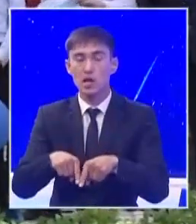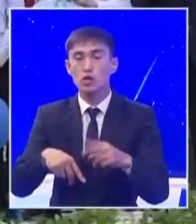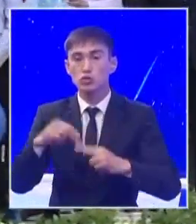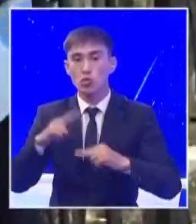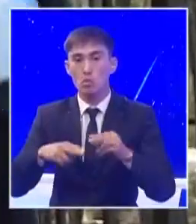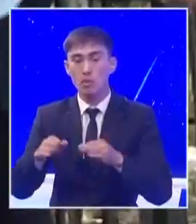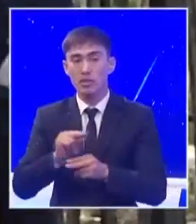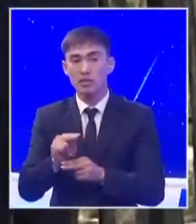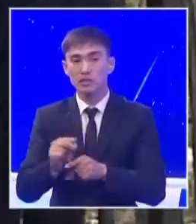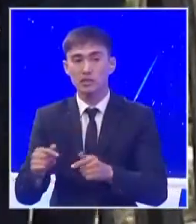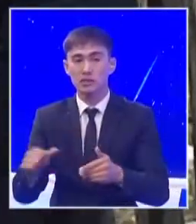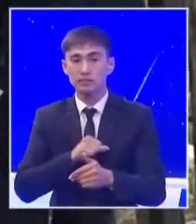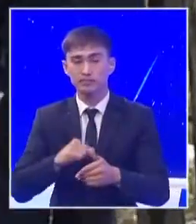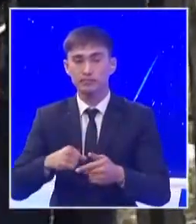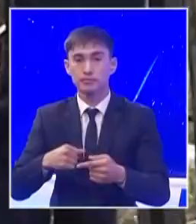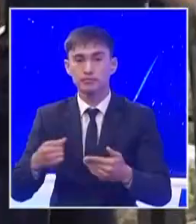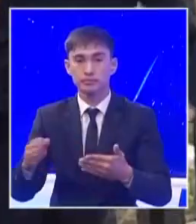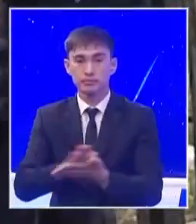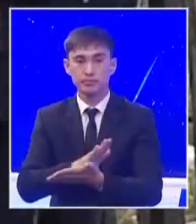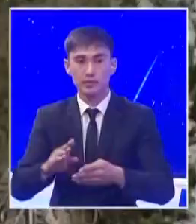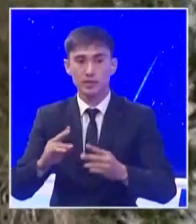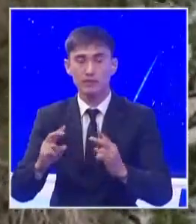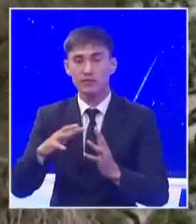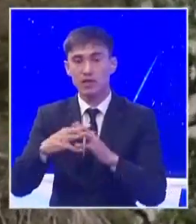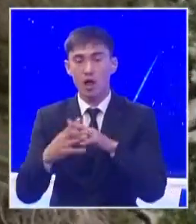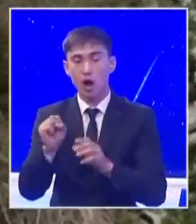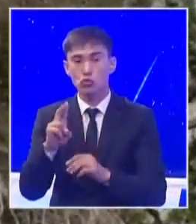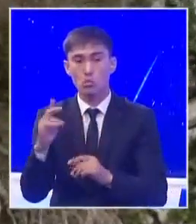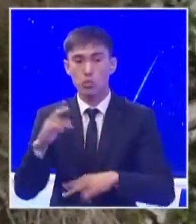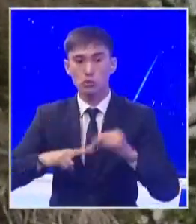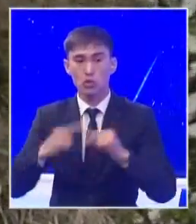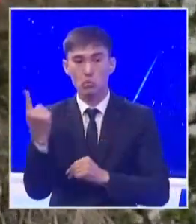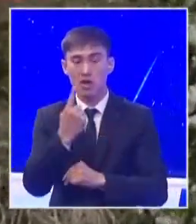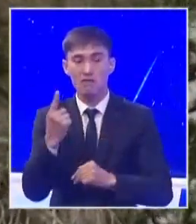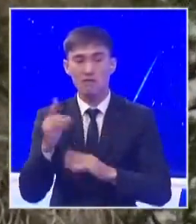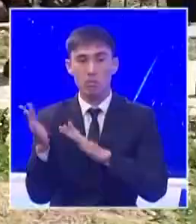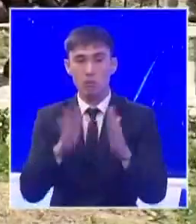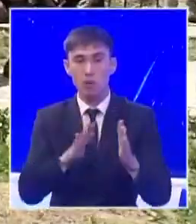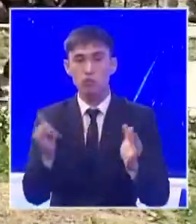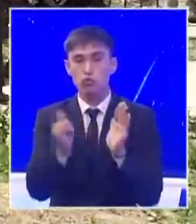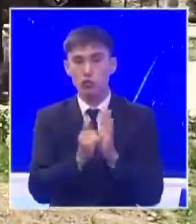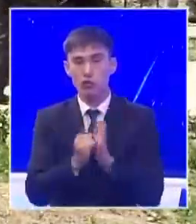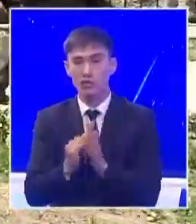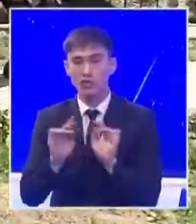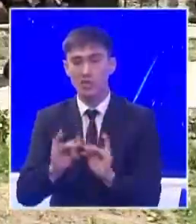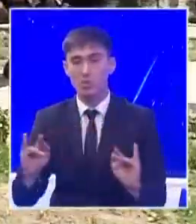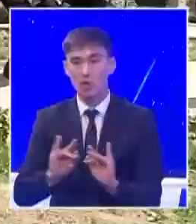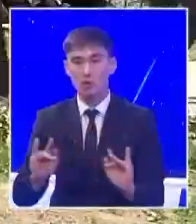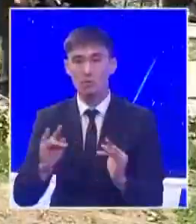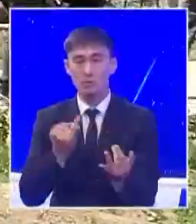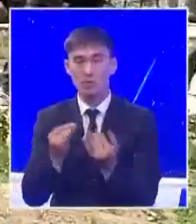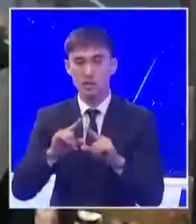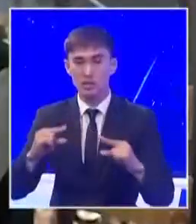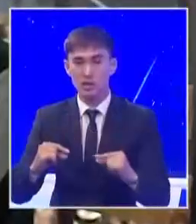на добровольно-безвозмездной основе в селе Аксу построили первый парк. На его территории установлены скамейки и беседки. Предусмотрена